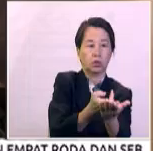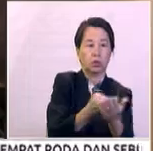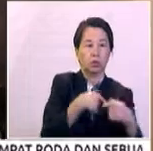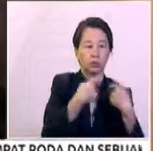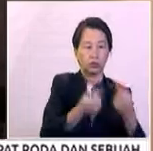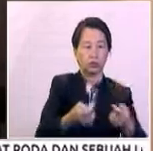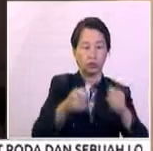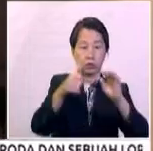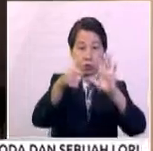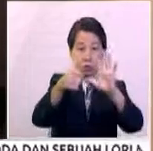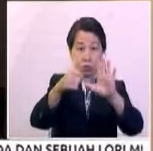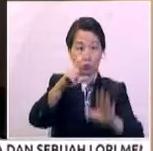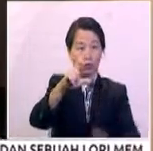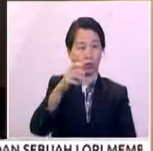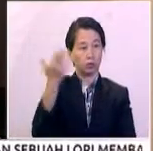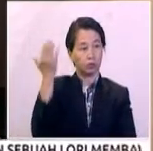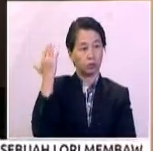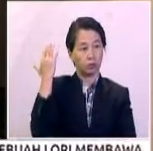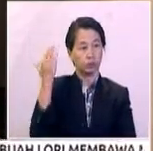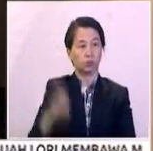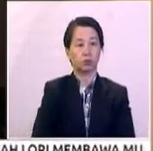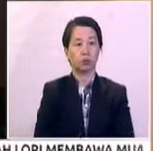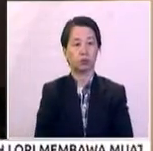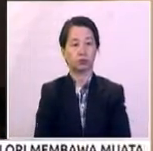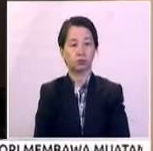6 bulan lepas.